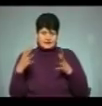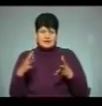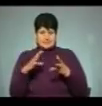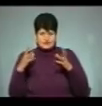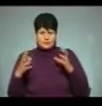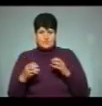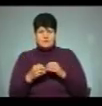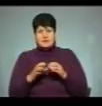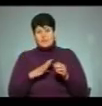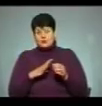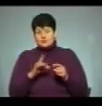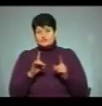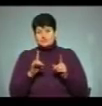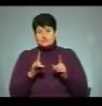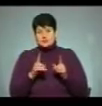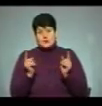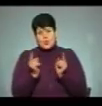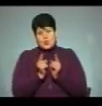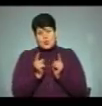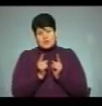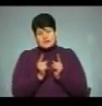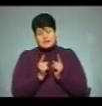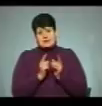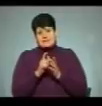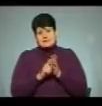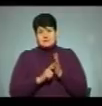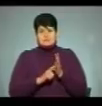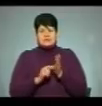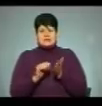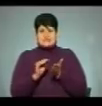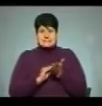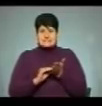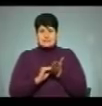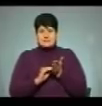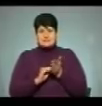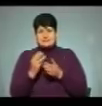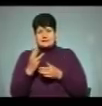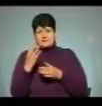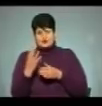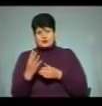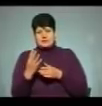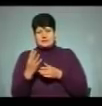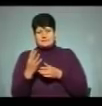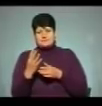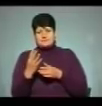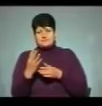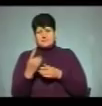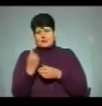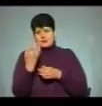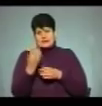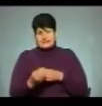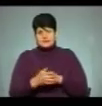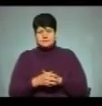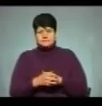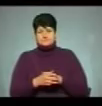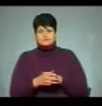обсягом. Деколи таке бувало, що якщо коротенькі збірки віршиків, то ми записували навіть 3-4 збірки за один день.